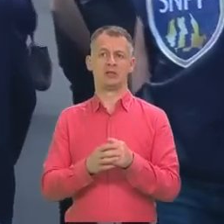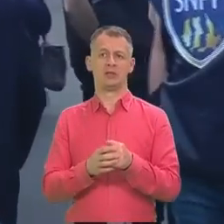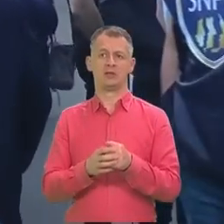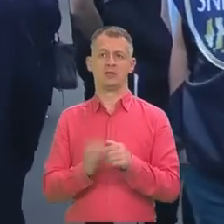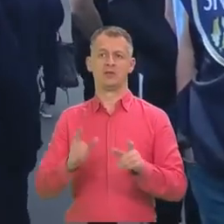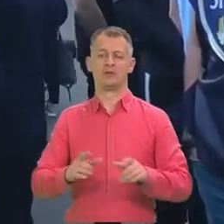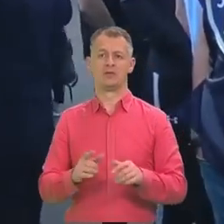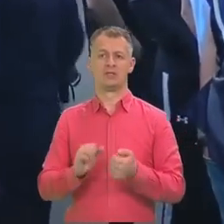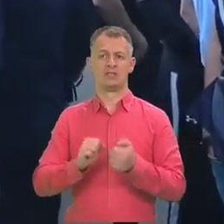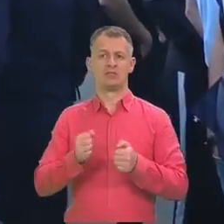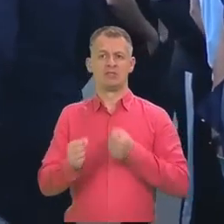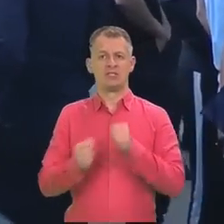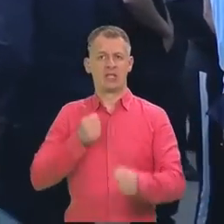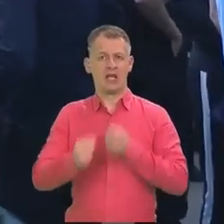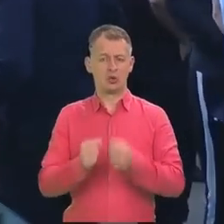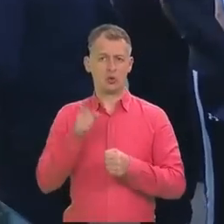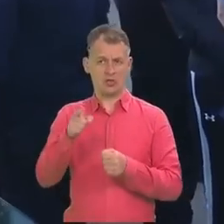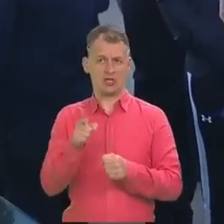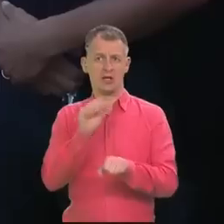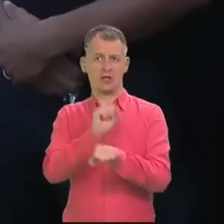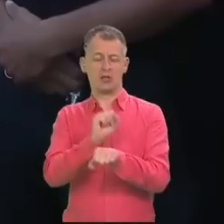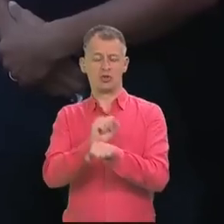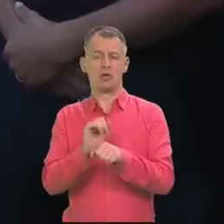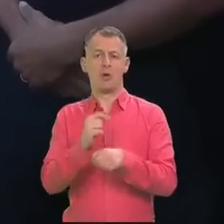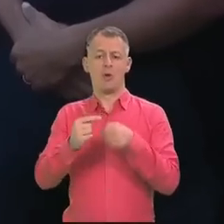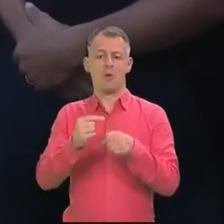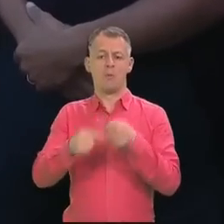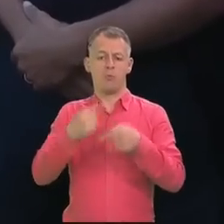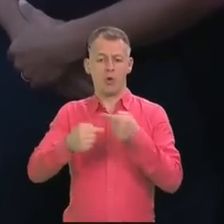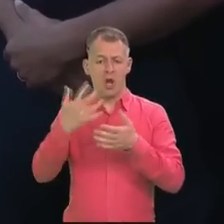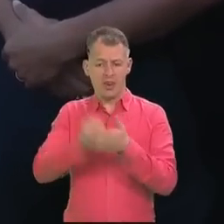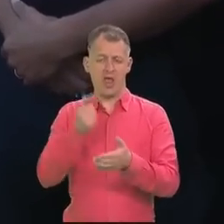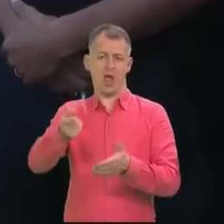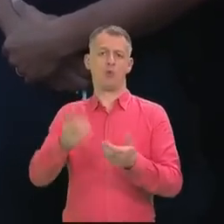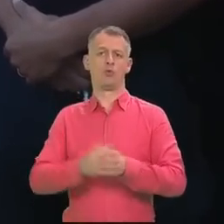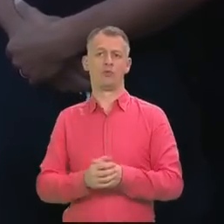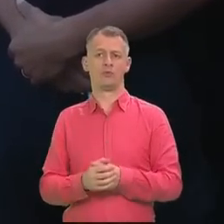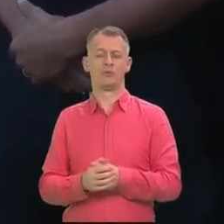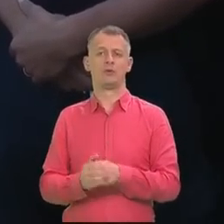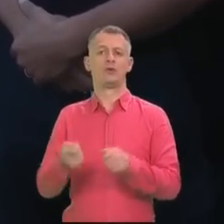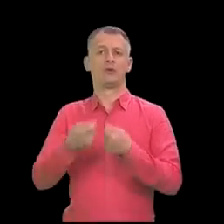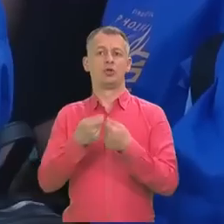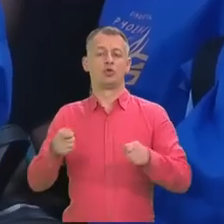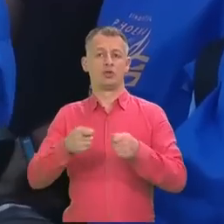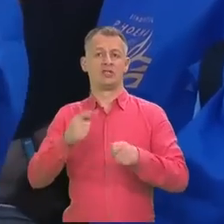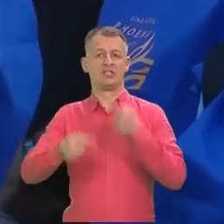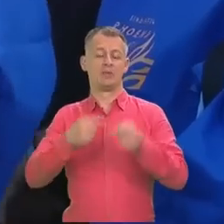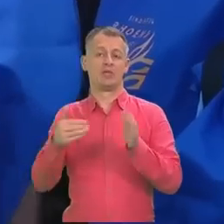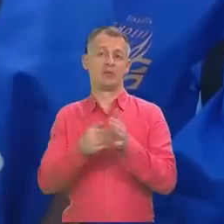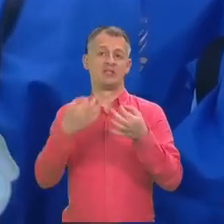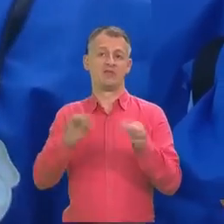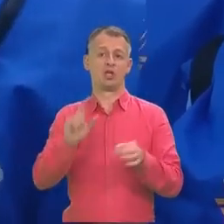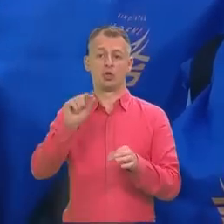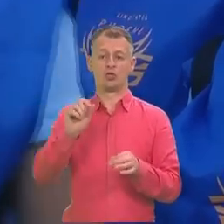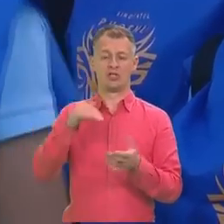viață, stresul penitenciar, bolile pe care le acumulăm. La nivelul întregii țări ar fi trebuit să fie în sistem aproximativ 20.000 de